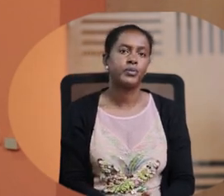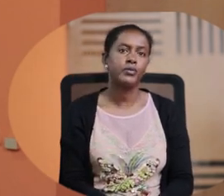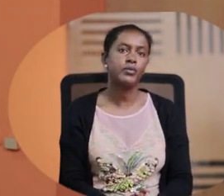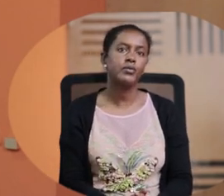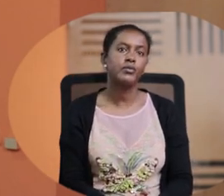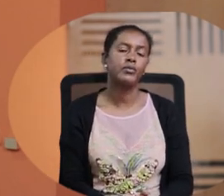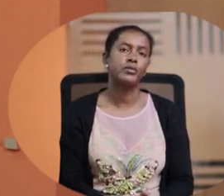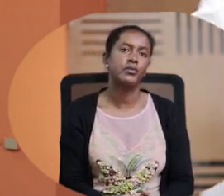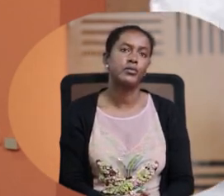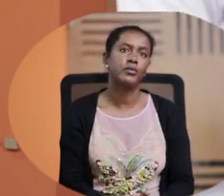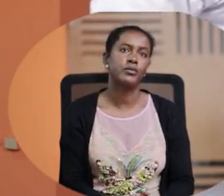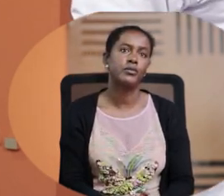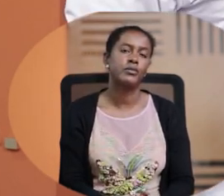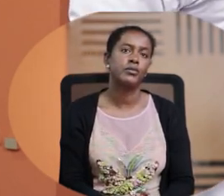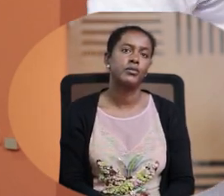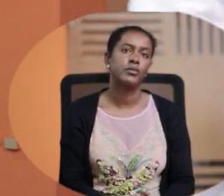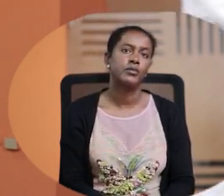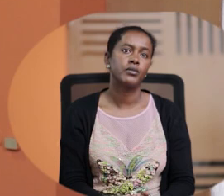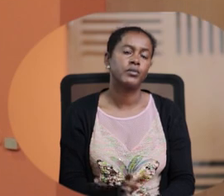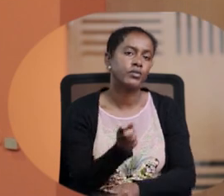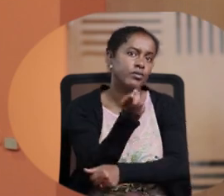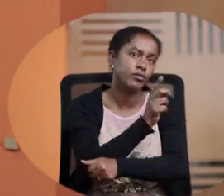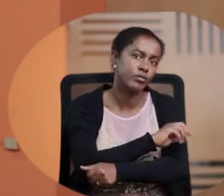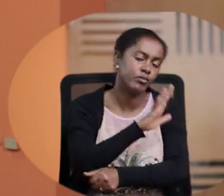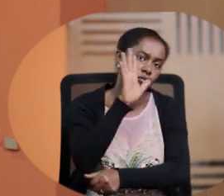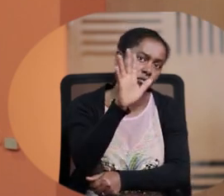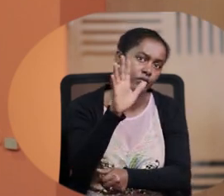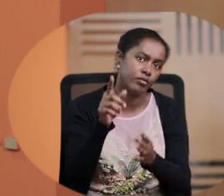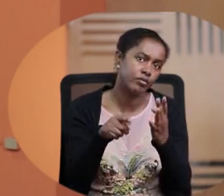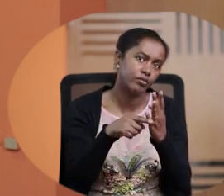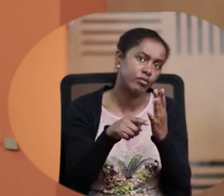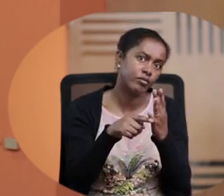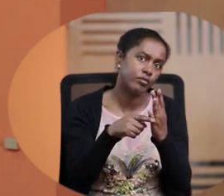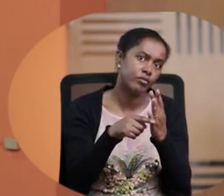shantami torb nanno kan temperature gudacha gaba guya shanafa meqa